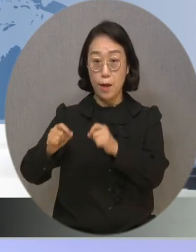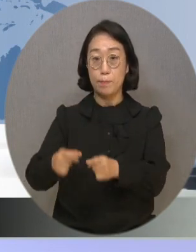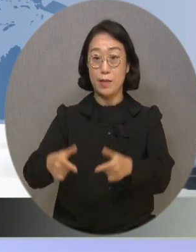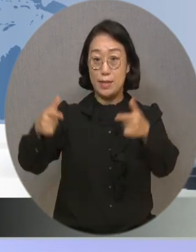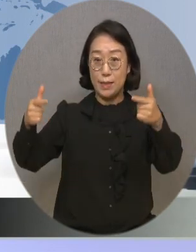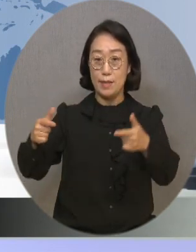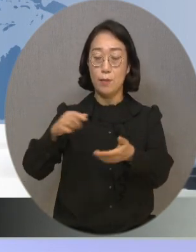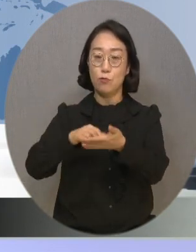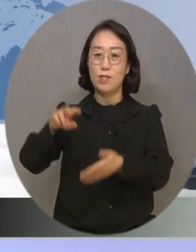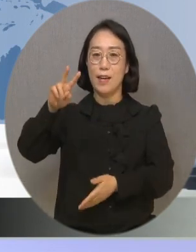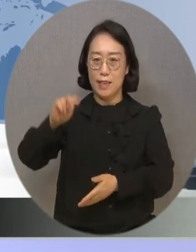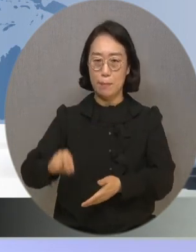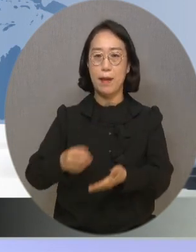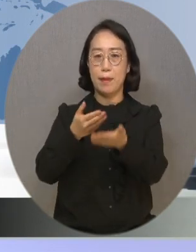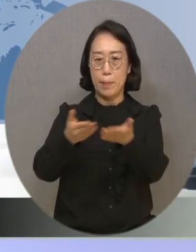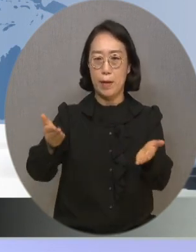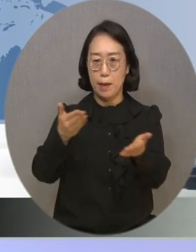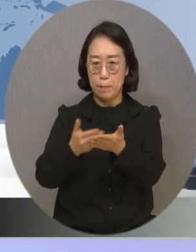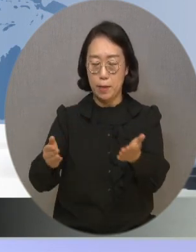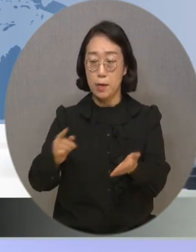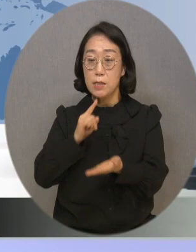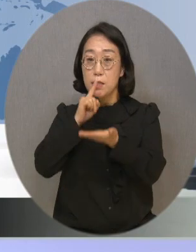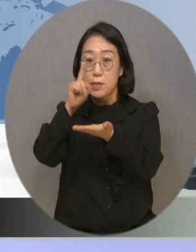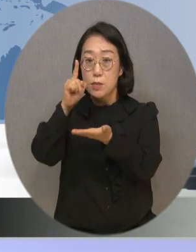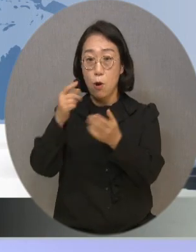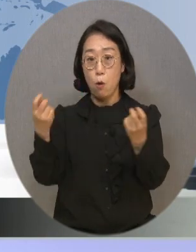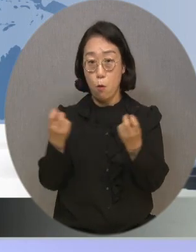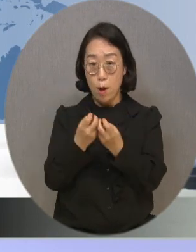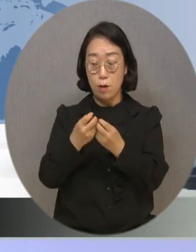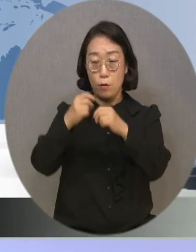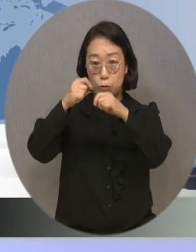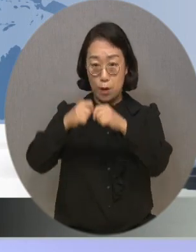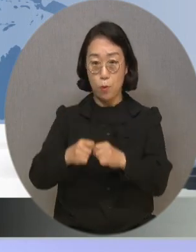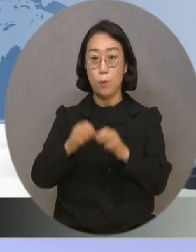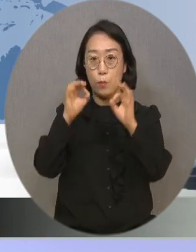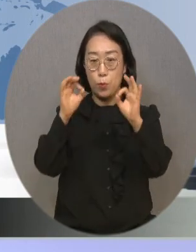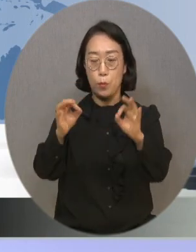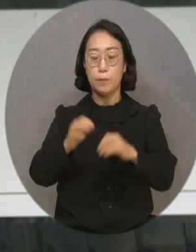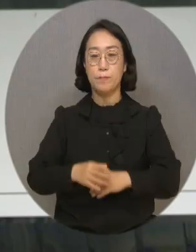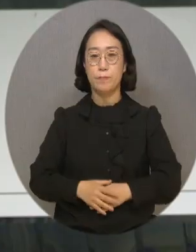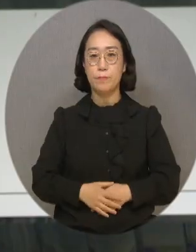대를 보급한다는데요. 신청에 관한 자세한 소식 전해드립니다.